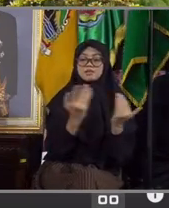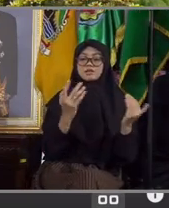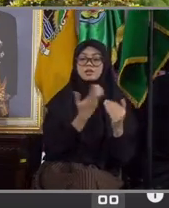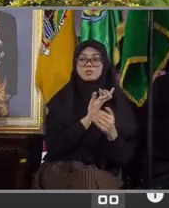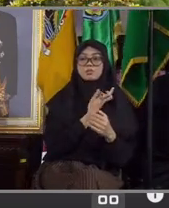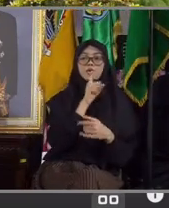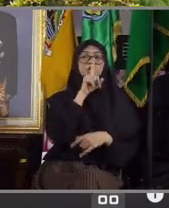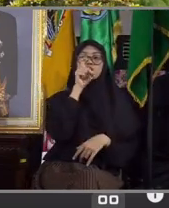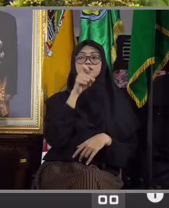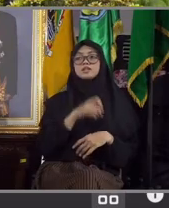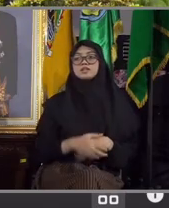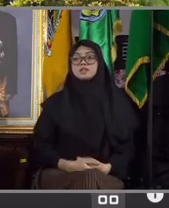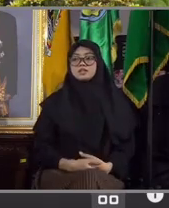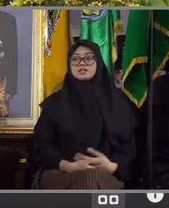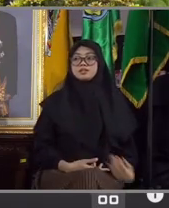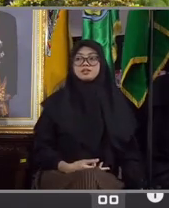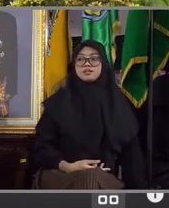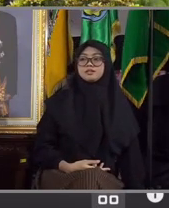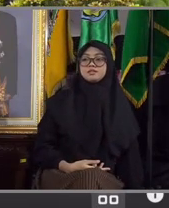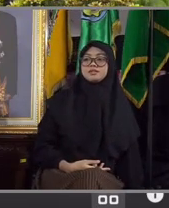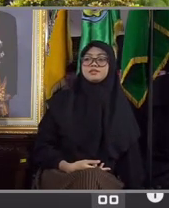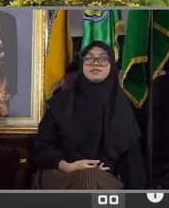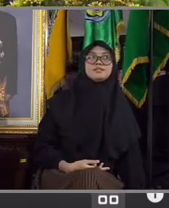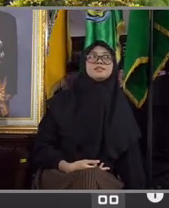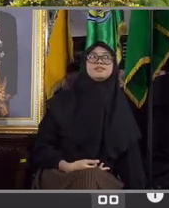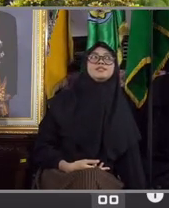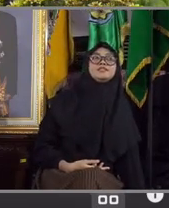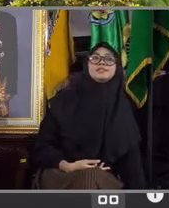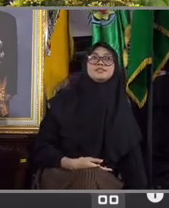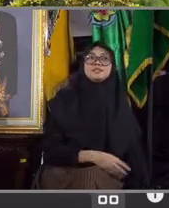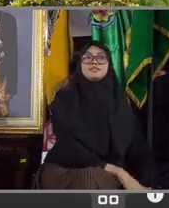siapa? Beriki.